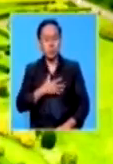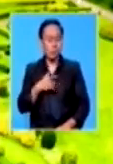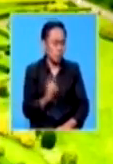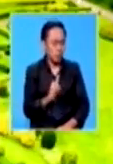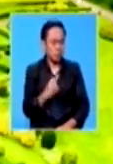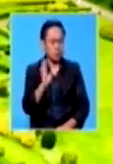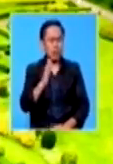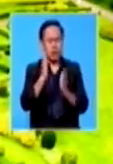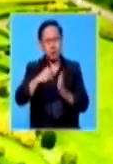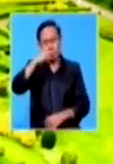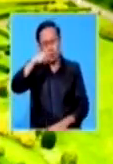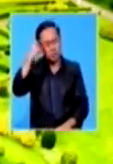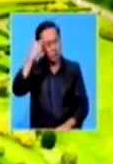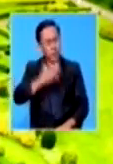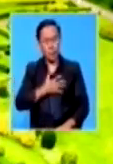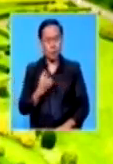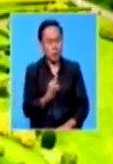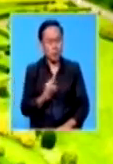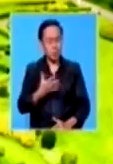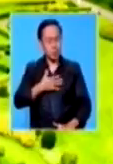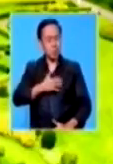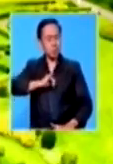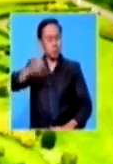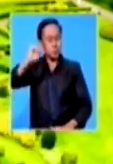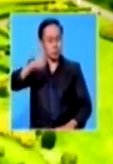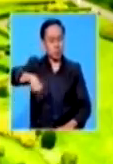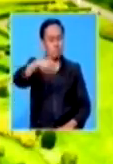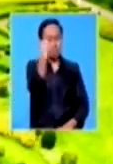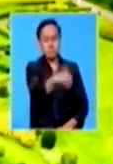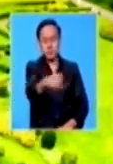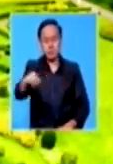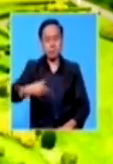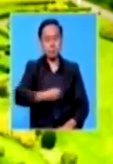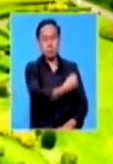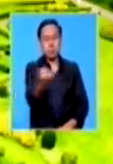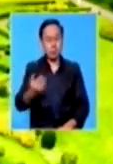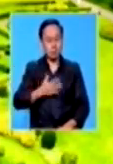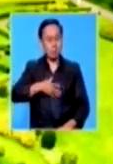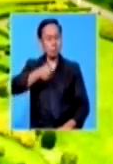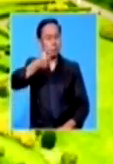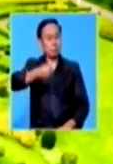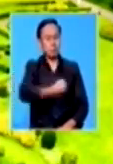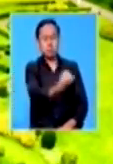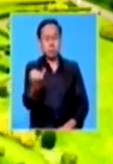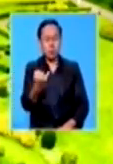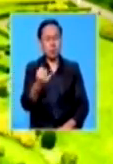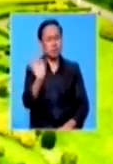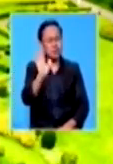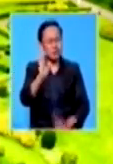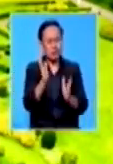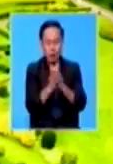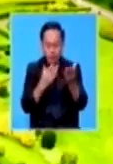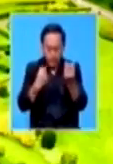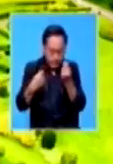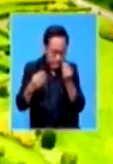ะคนไทยชอบอย่างนี้ซะด้วยนะถูกคนเดียวนะคนอื่นผิดหมดนะไม่ได้มันต้องเอาส่วนที่ถูกของทุก